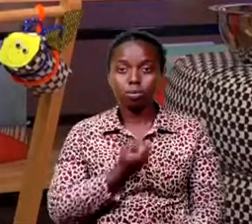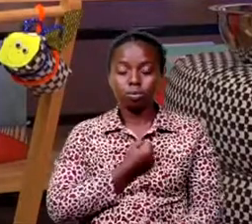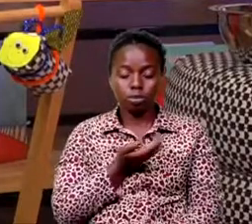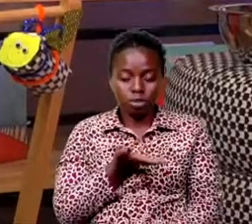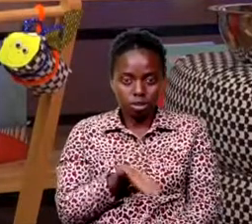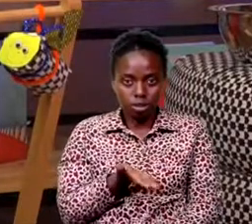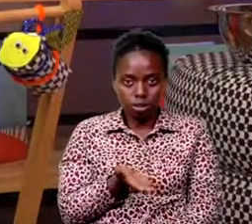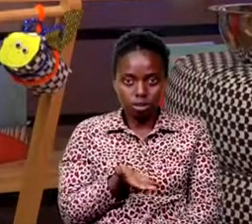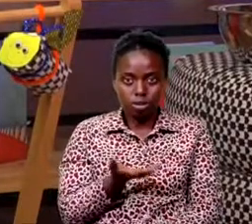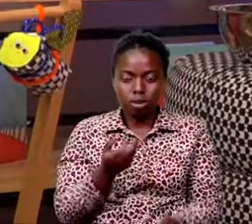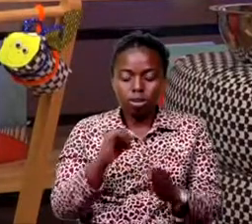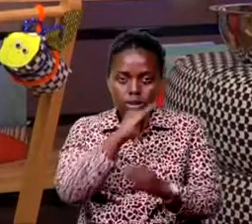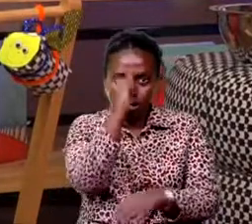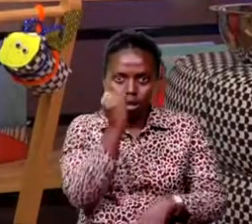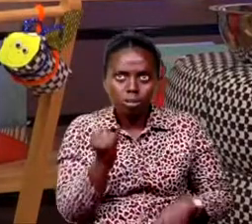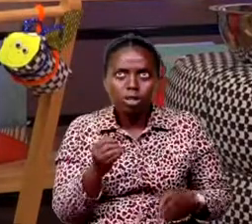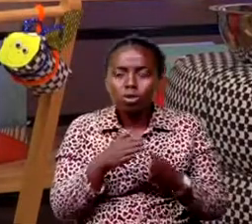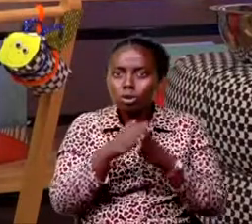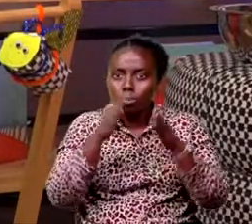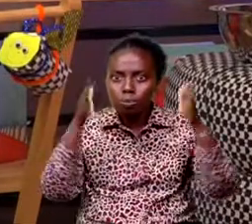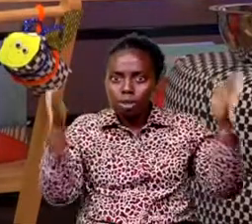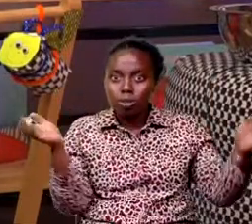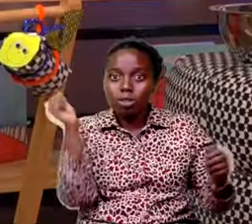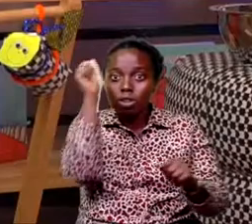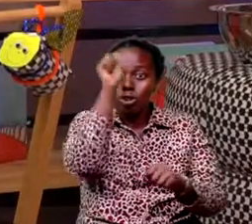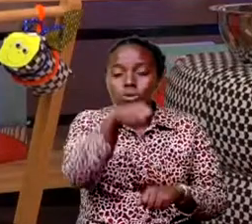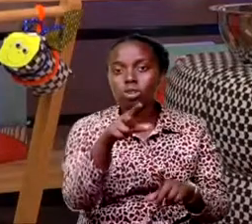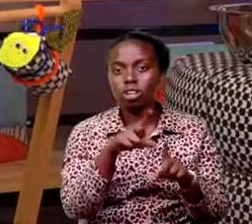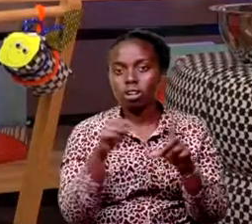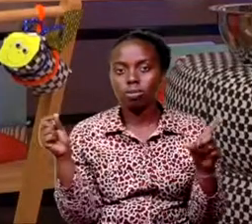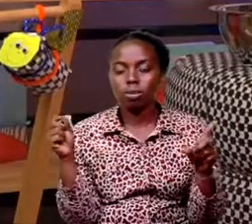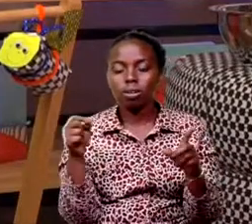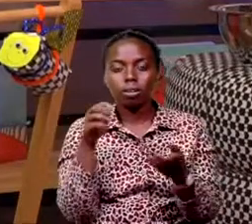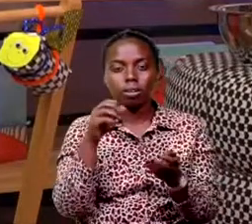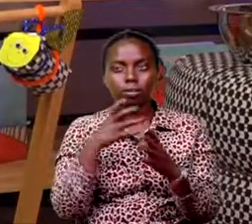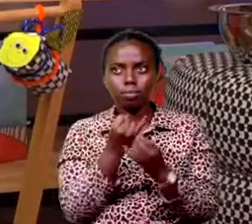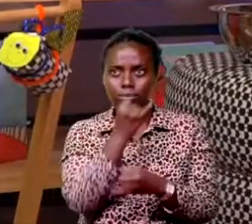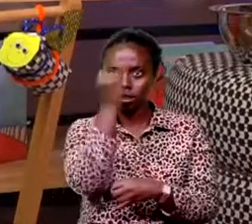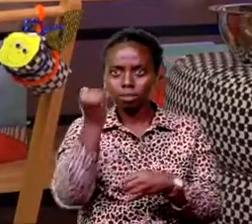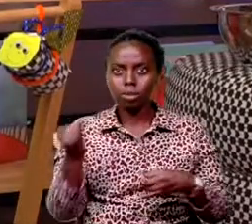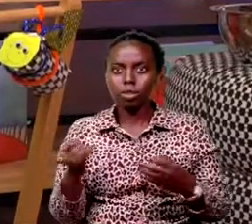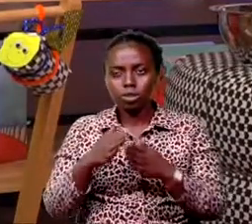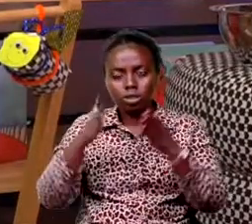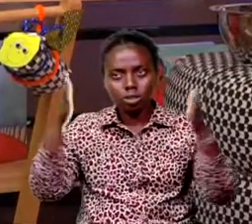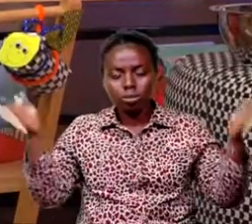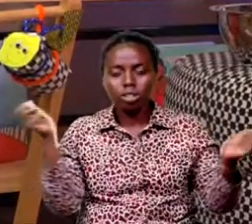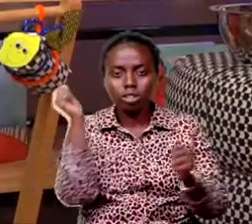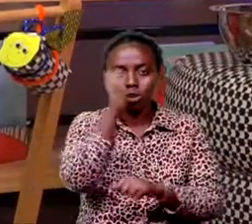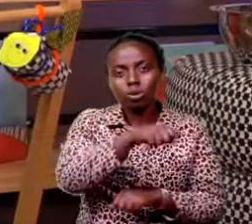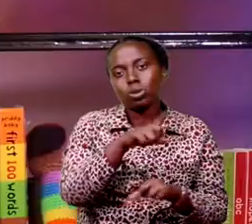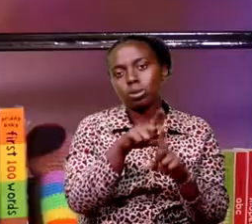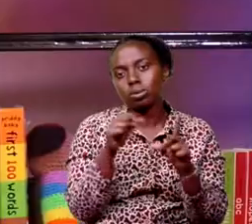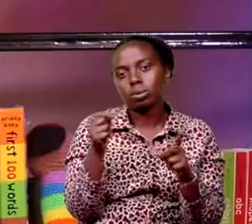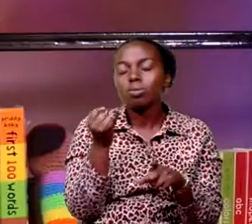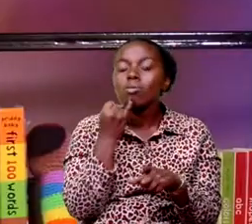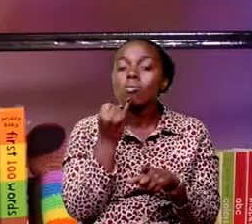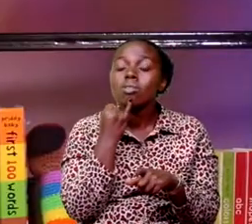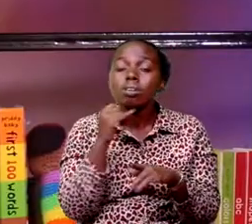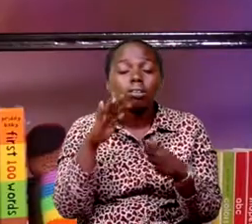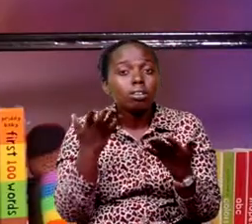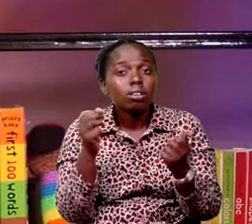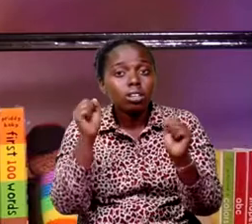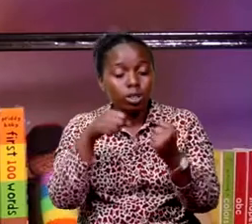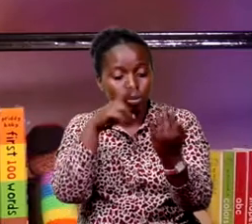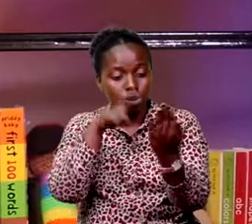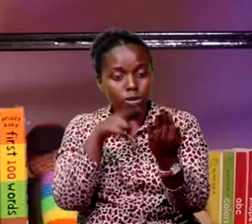hano, amashusho ni manini kurusha amagambo, ndetse n'amashusho ni menshi kurusha amagambo. Umwana rero